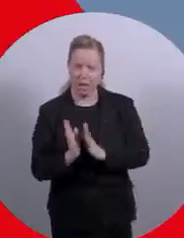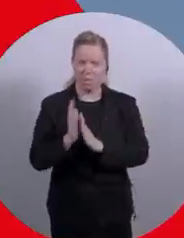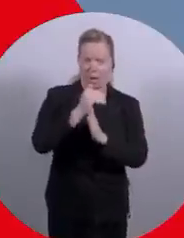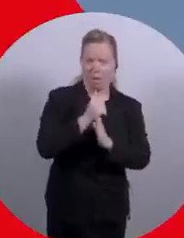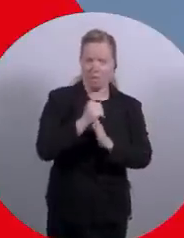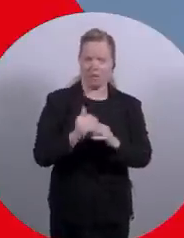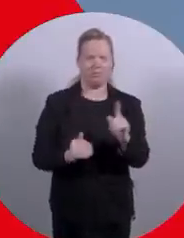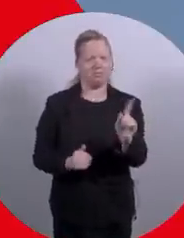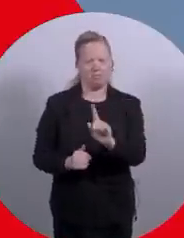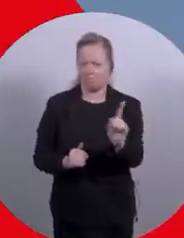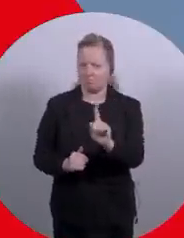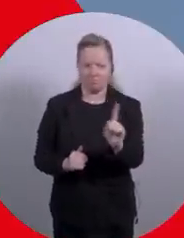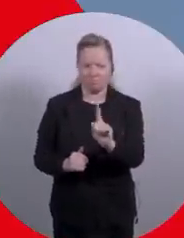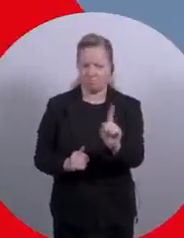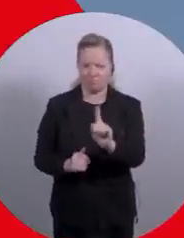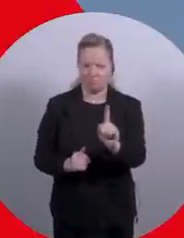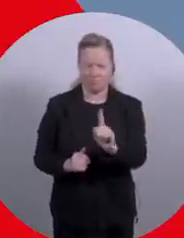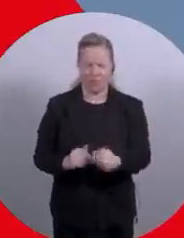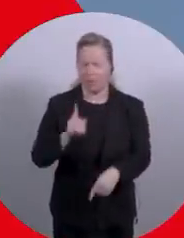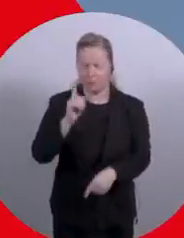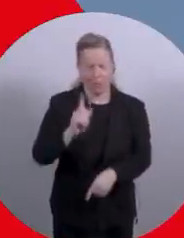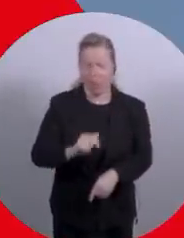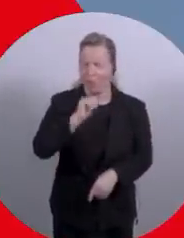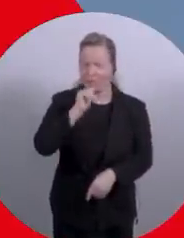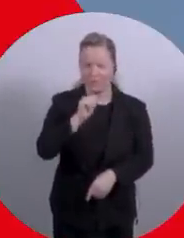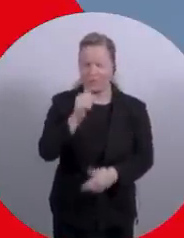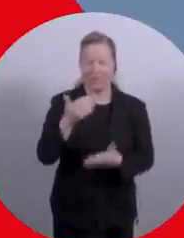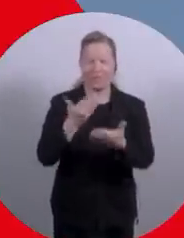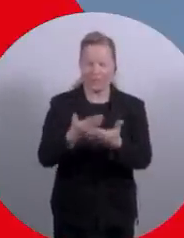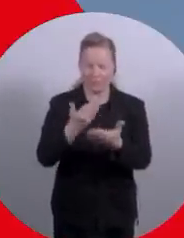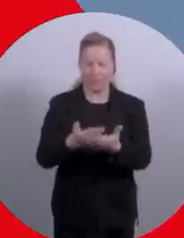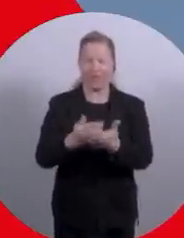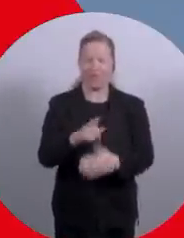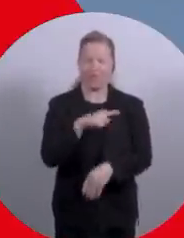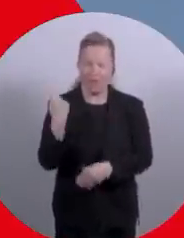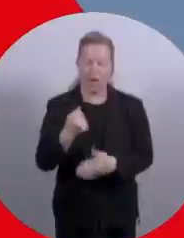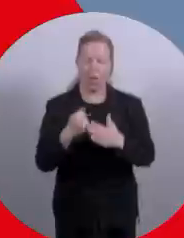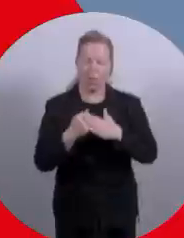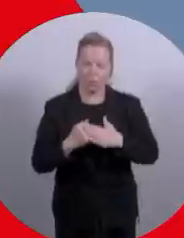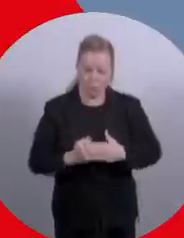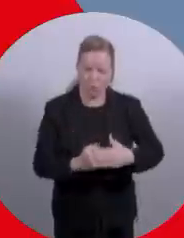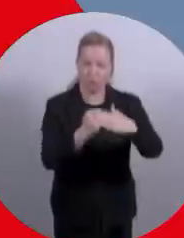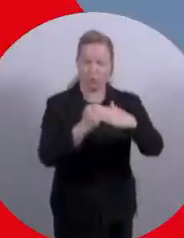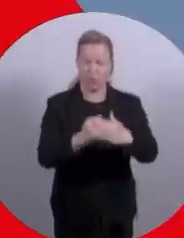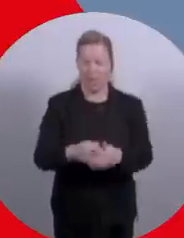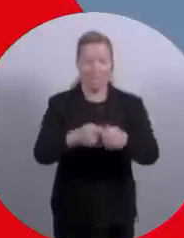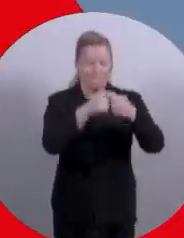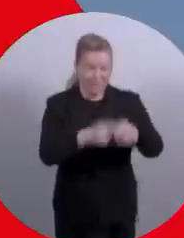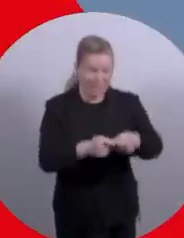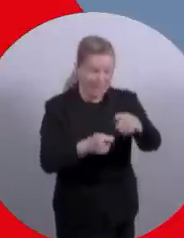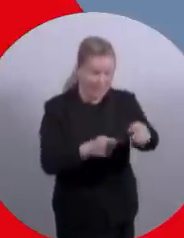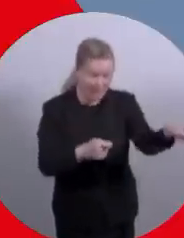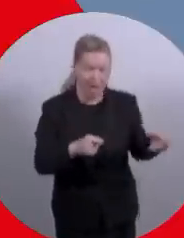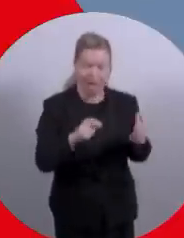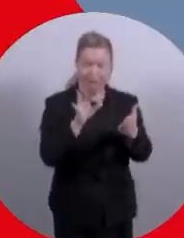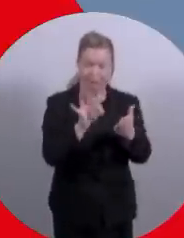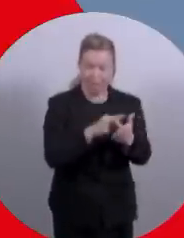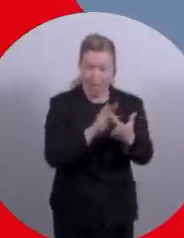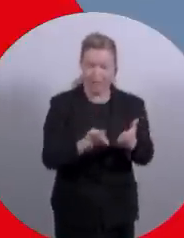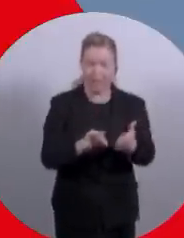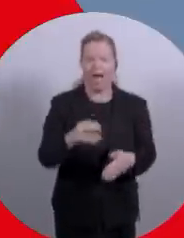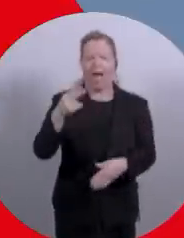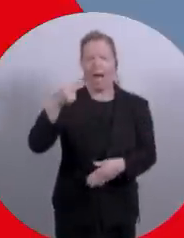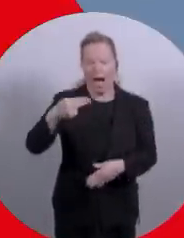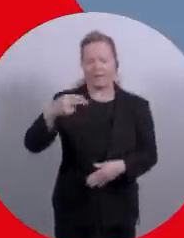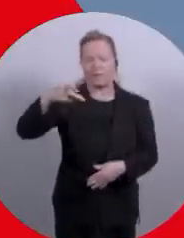entschieden haben geben wir dieser Versuchung nicht statt unterstützen wir das was unsere Mitglieder gewählt haben wenn wir